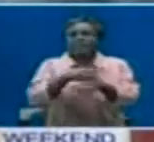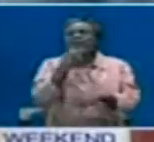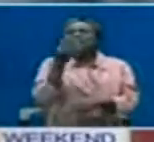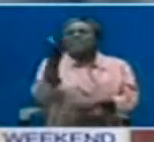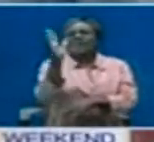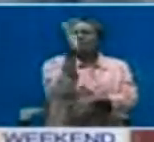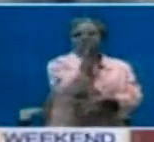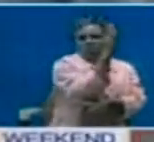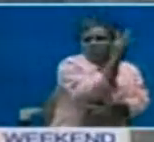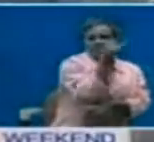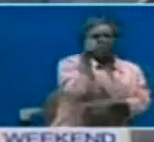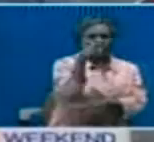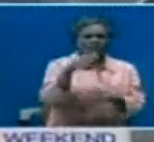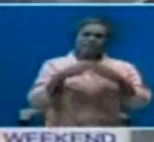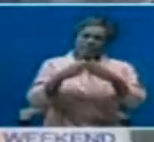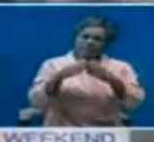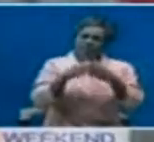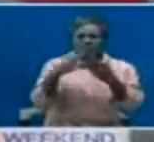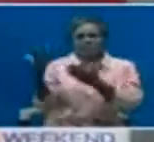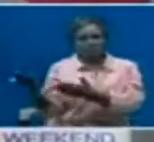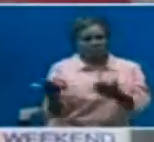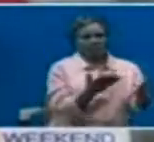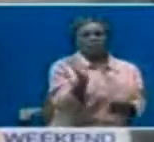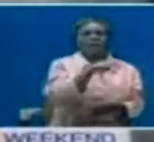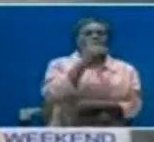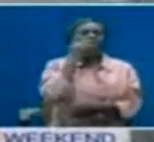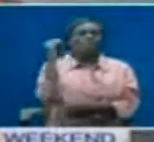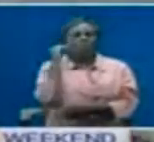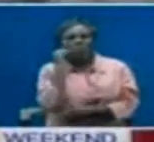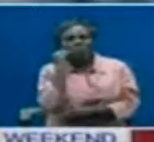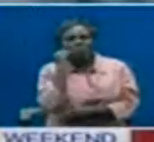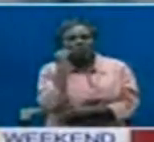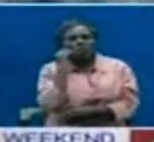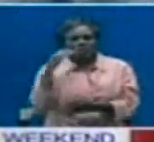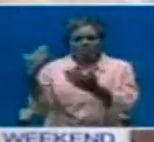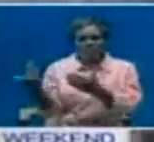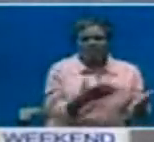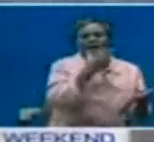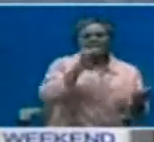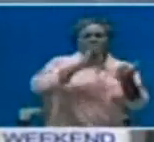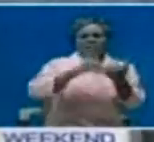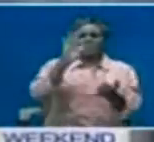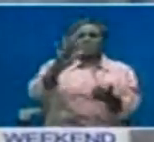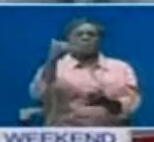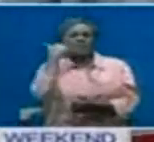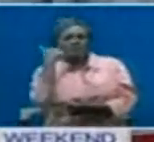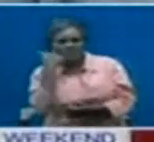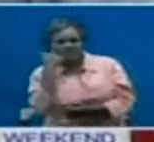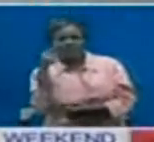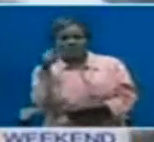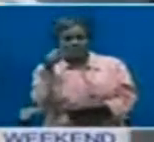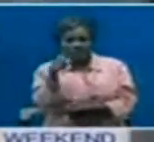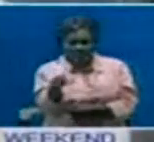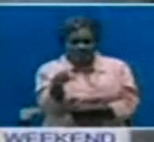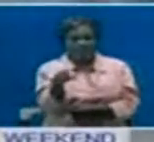huko. Anakuja basa anaenda tu kuleta kwa mistuni anakuja nyumba. Anakuja basi nyumbani. Analetea tena bwana yake. Sasa bwana anajua